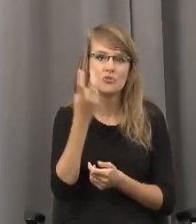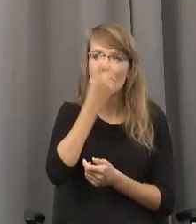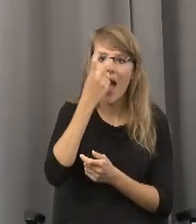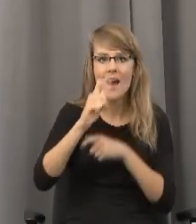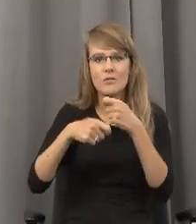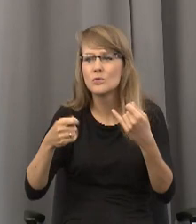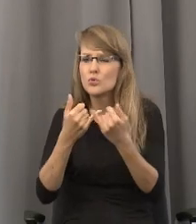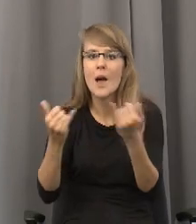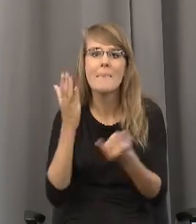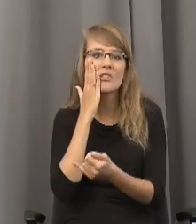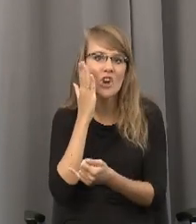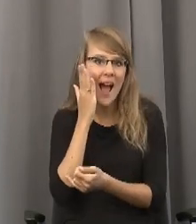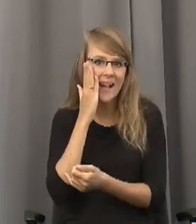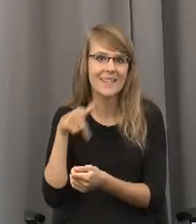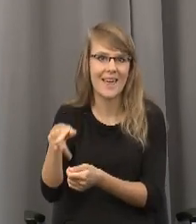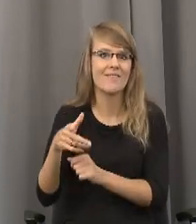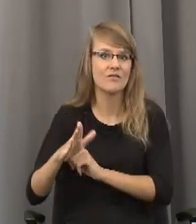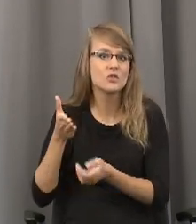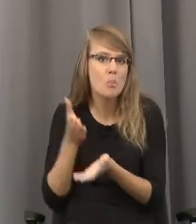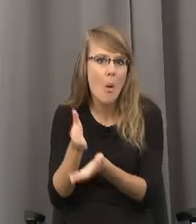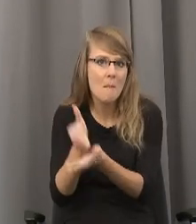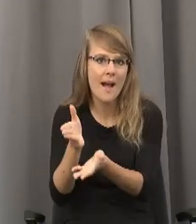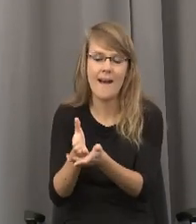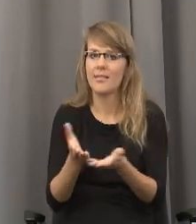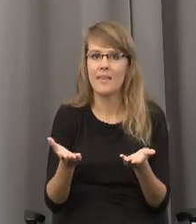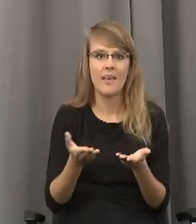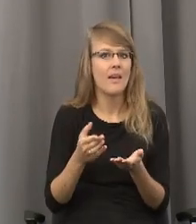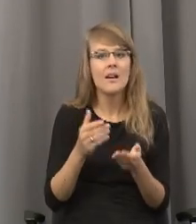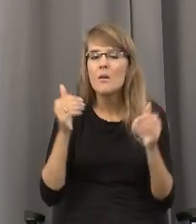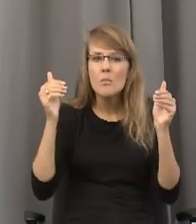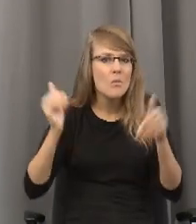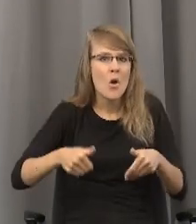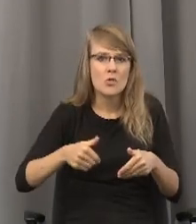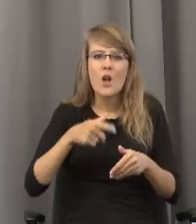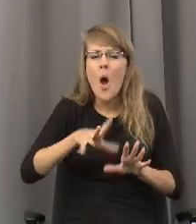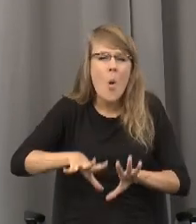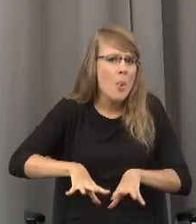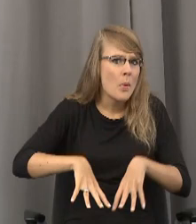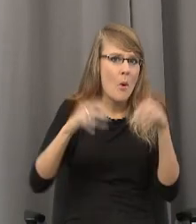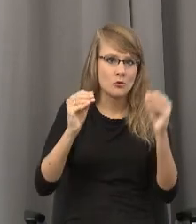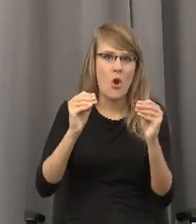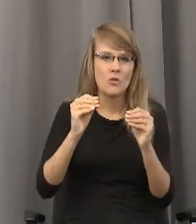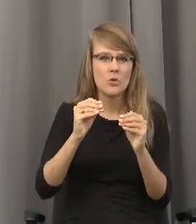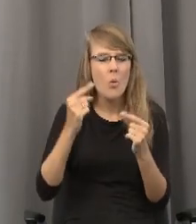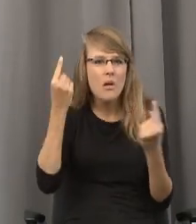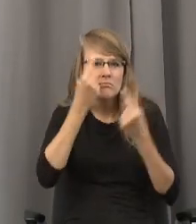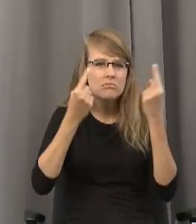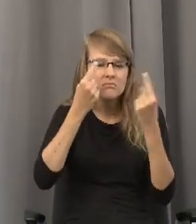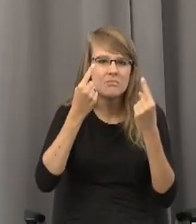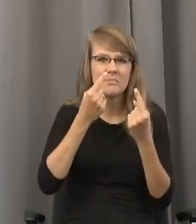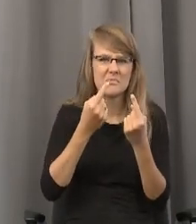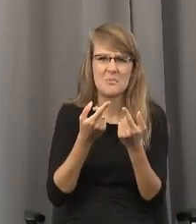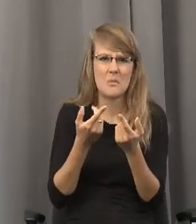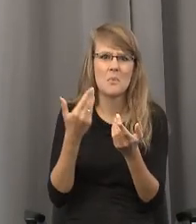mieszkania wspomagane, można zupełnie od początku nastawić się na to, żeby nie budować domu